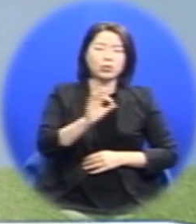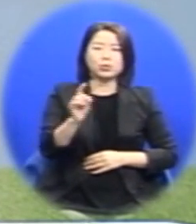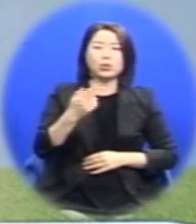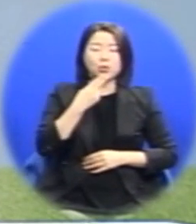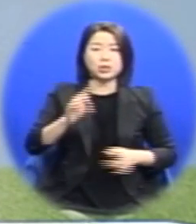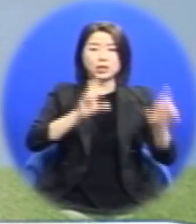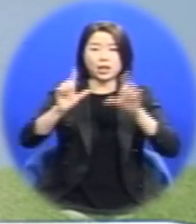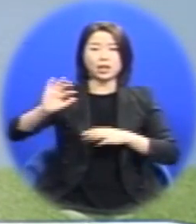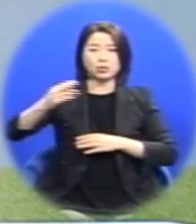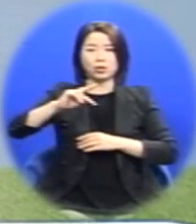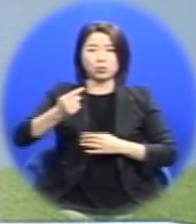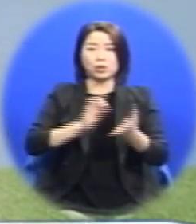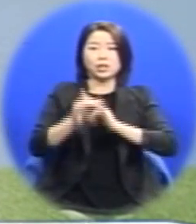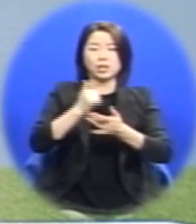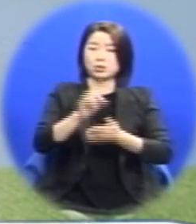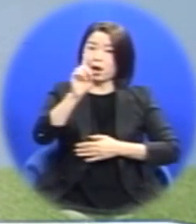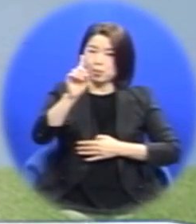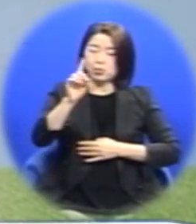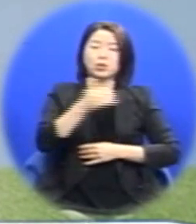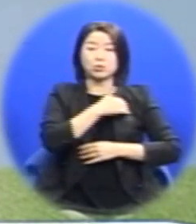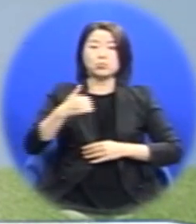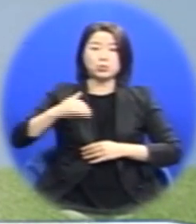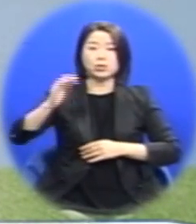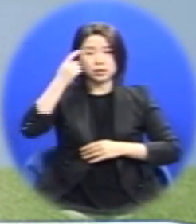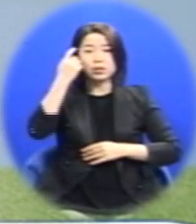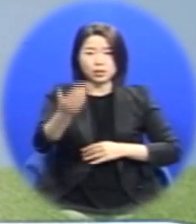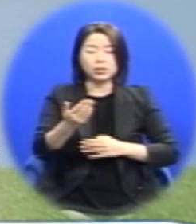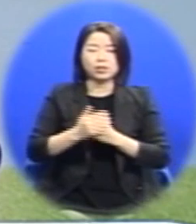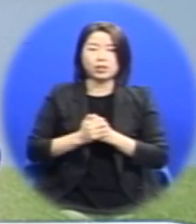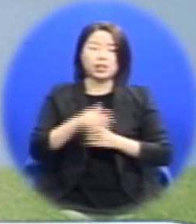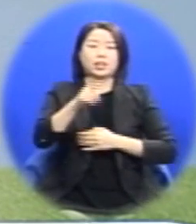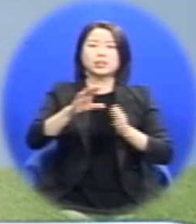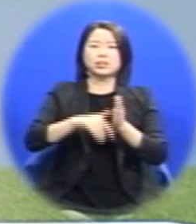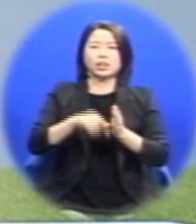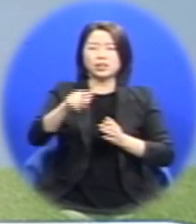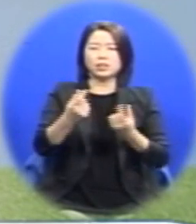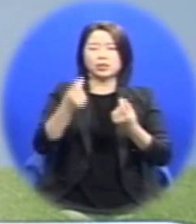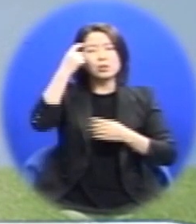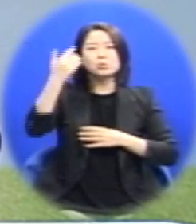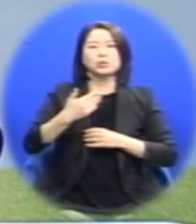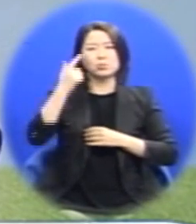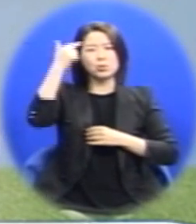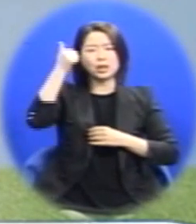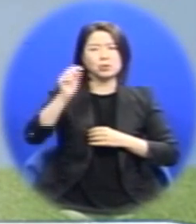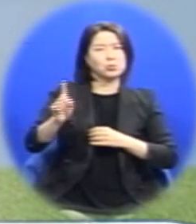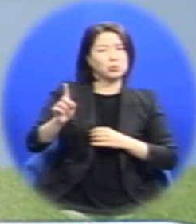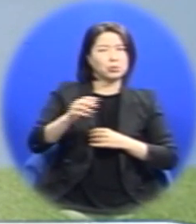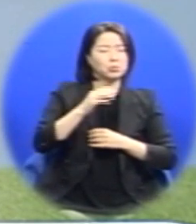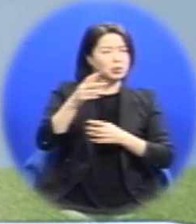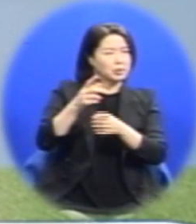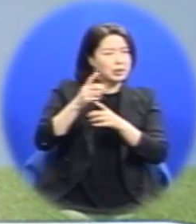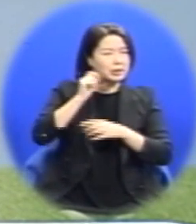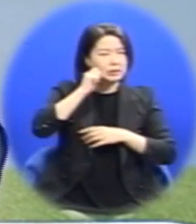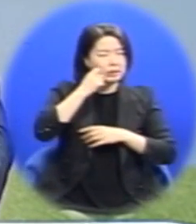할지라도 예수님 한 분이면 충분하겠습니까? 그때는 그렇게 물으시는 목사님이 너무 야박하다